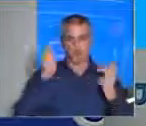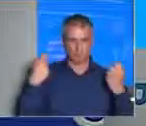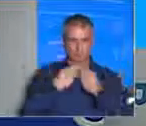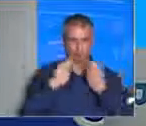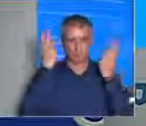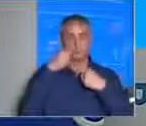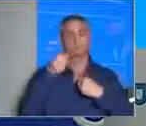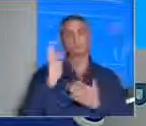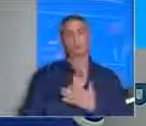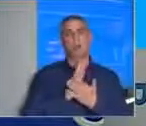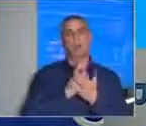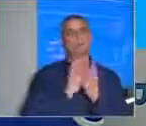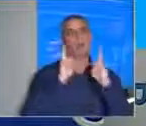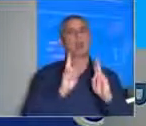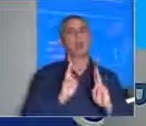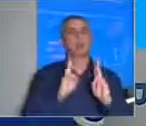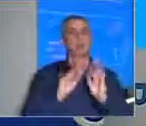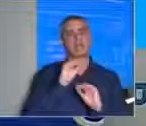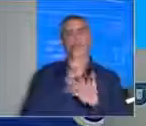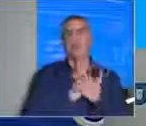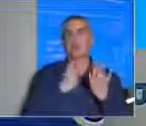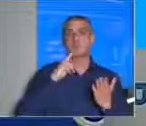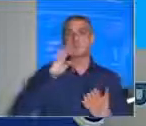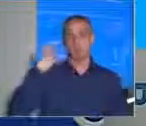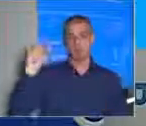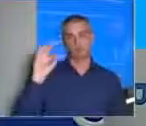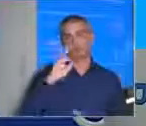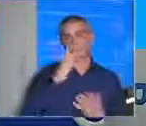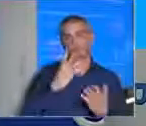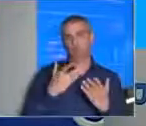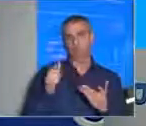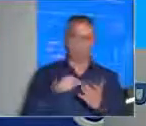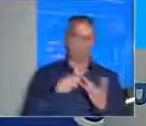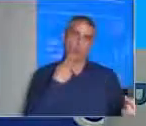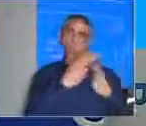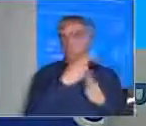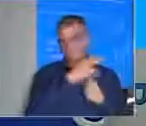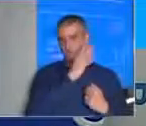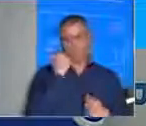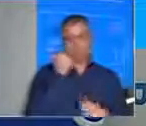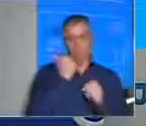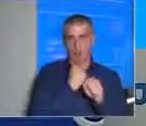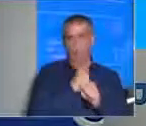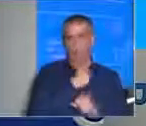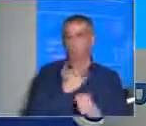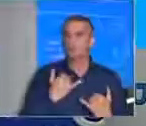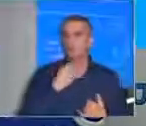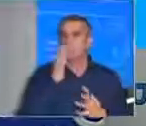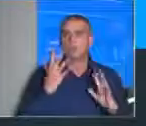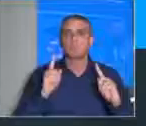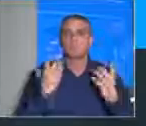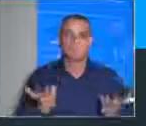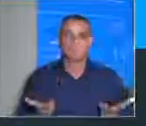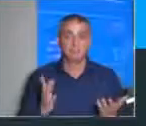להסכם, שהיא מחליטה להפסיק ליישם חלק מההתחייבויות שלה בתגובה לצעד האמריקאי. ועכשיו השאלה מה יקרה? זאת